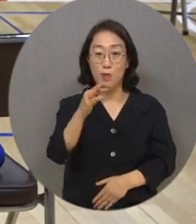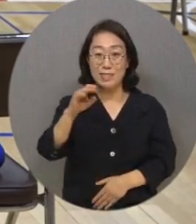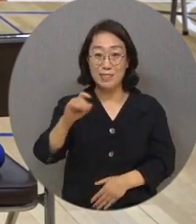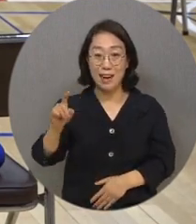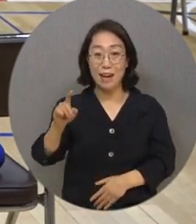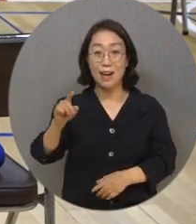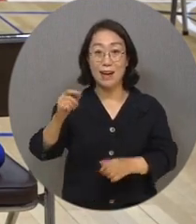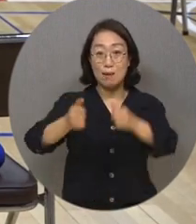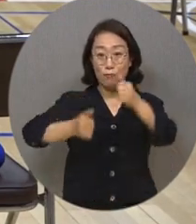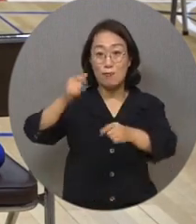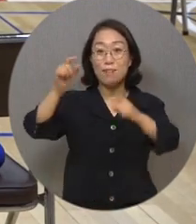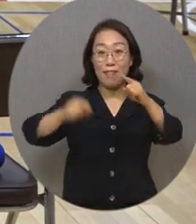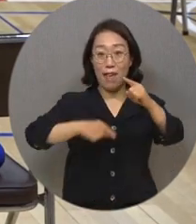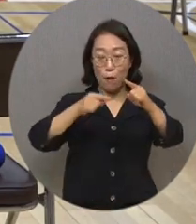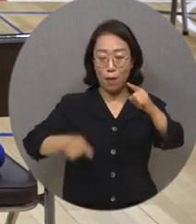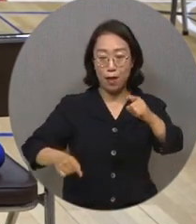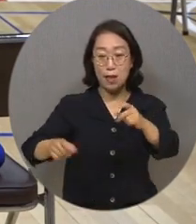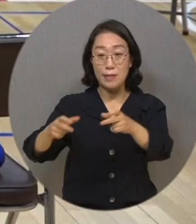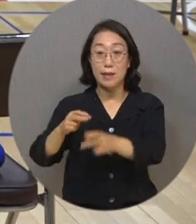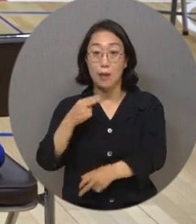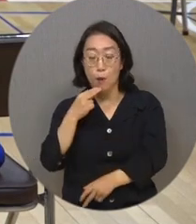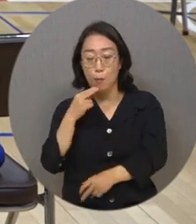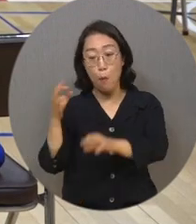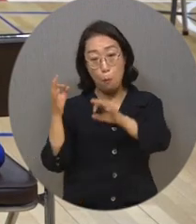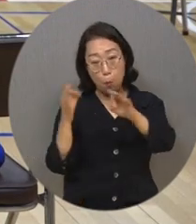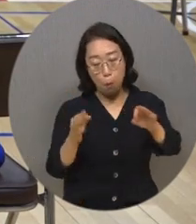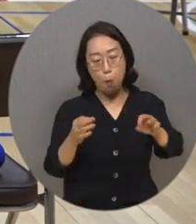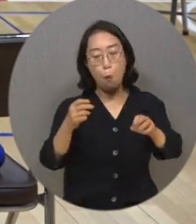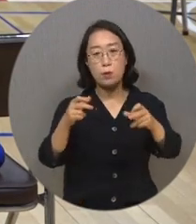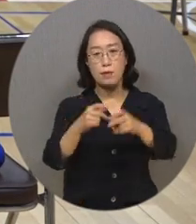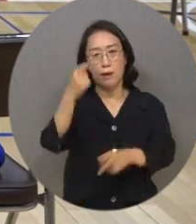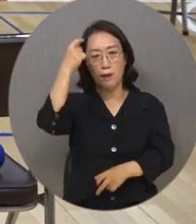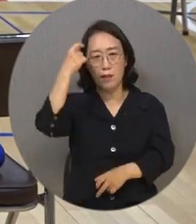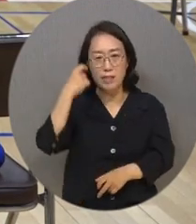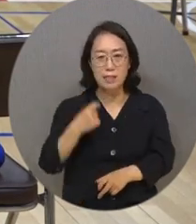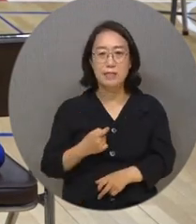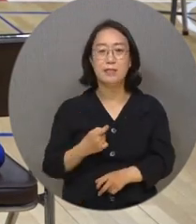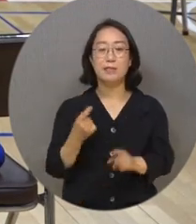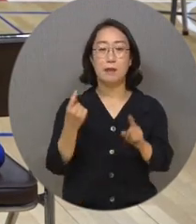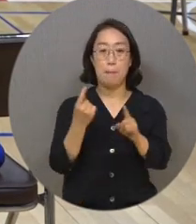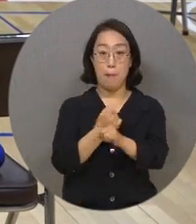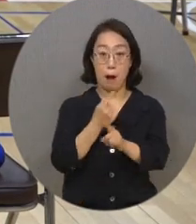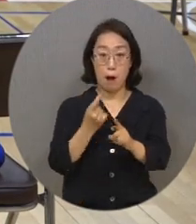대회가 비장애인 시민들에게 장애인을 바라보는 또